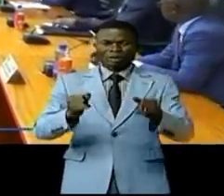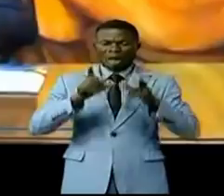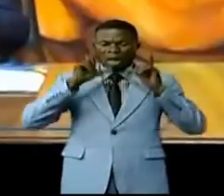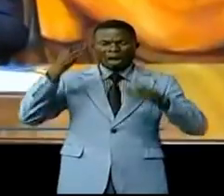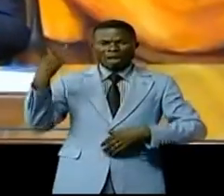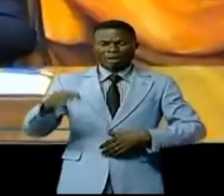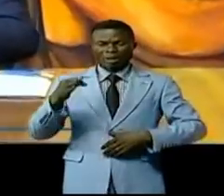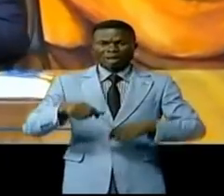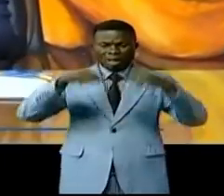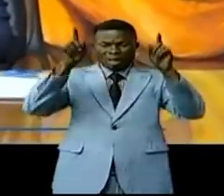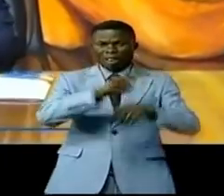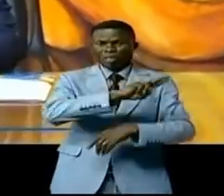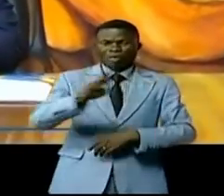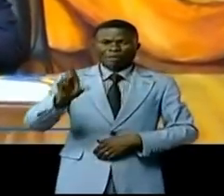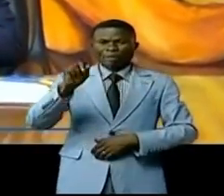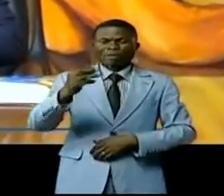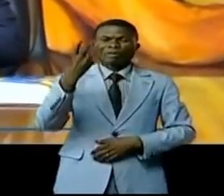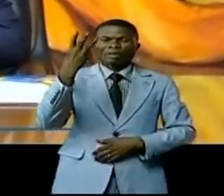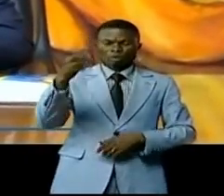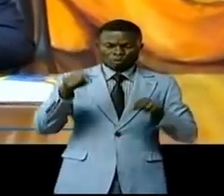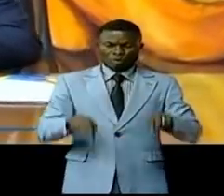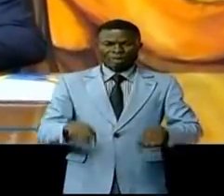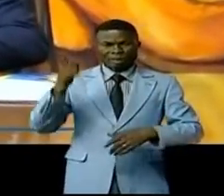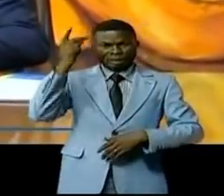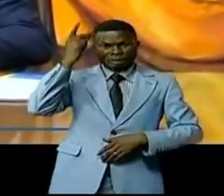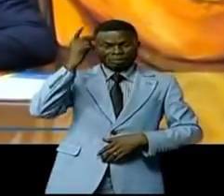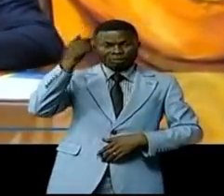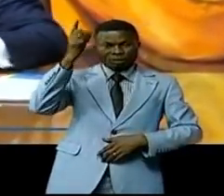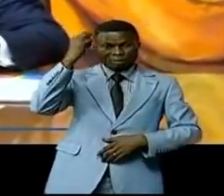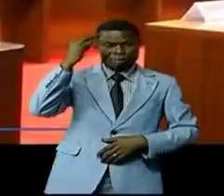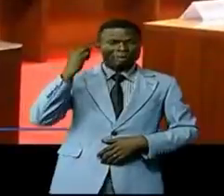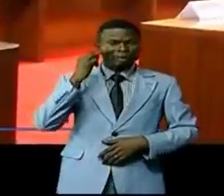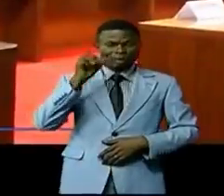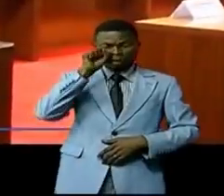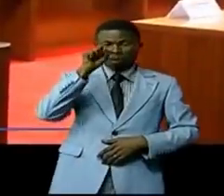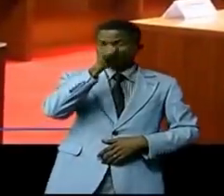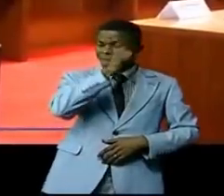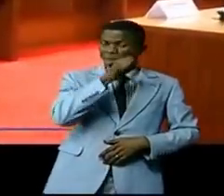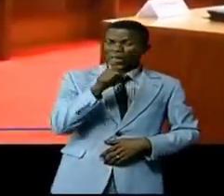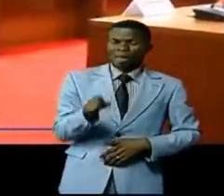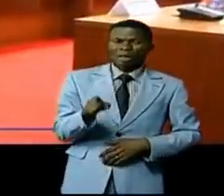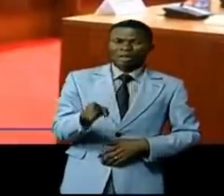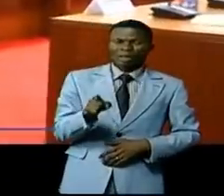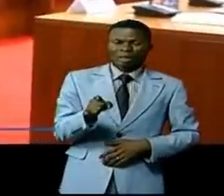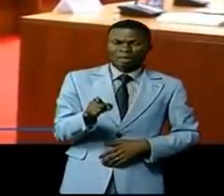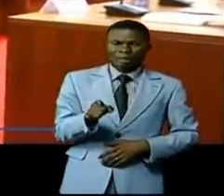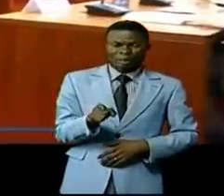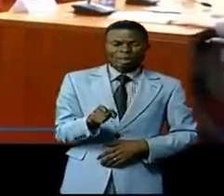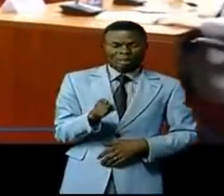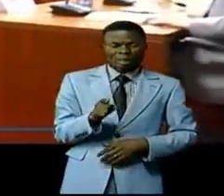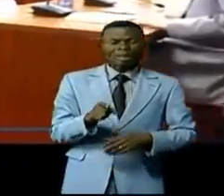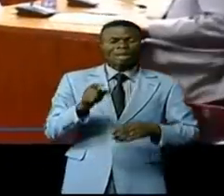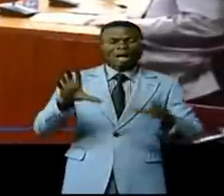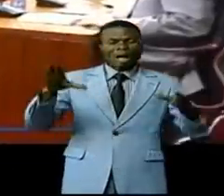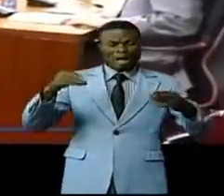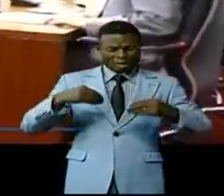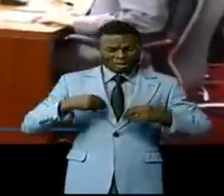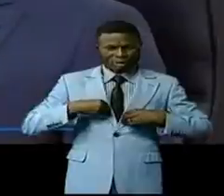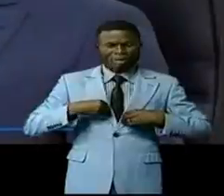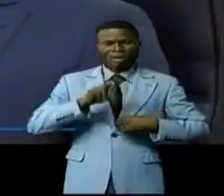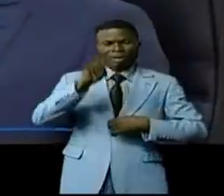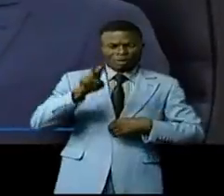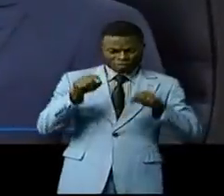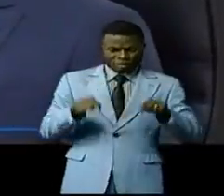en août 2023 à Kinshasa. Le Premier ministre Jean-Michel Samaloukoundé Kyenge en a eu les assurances ce vendredi de